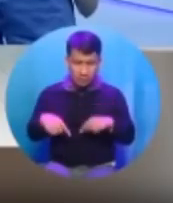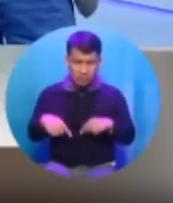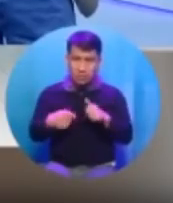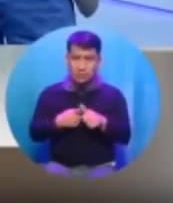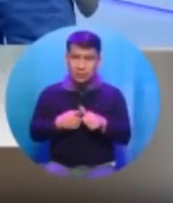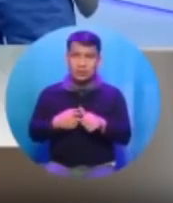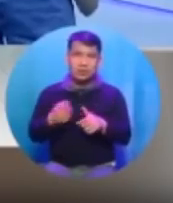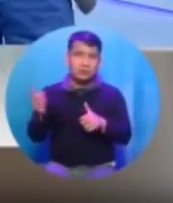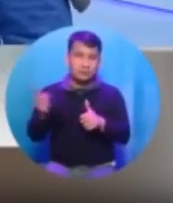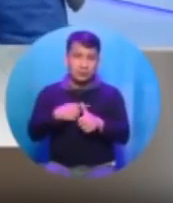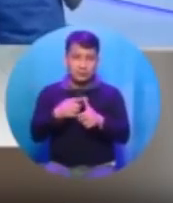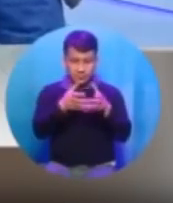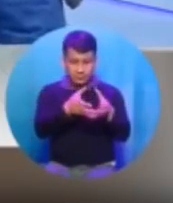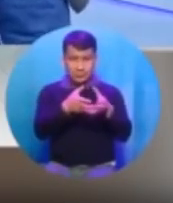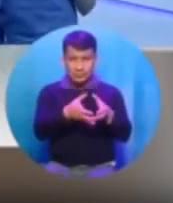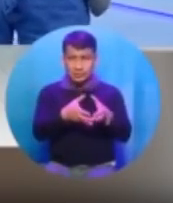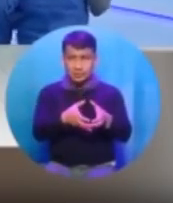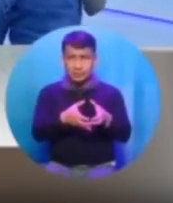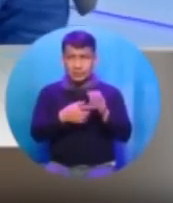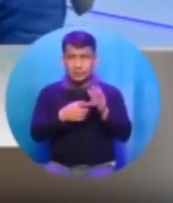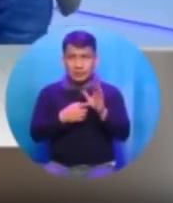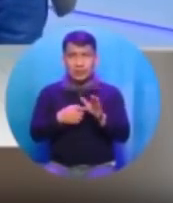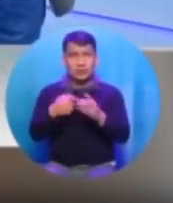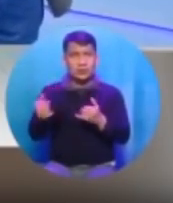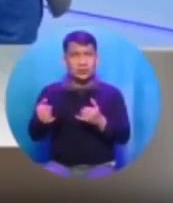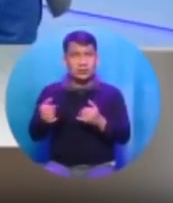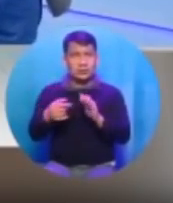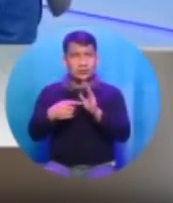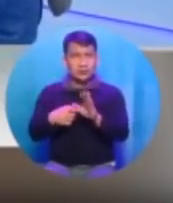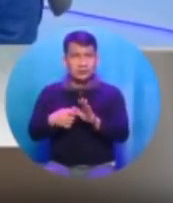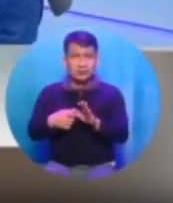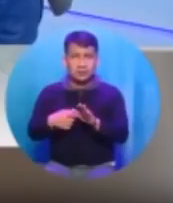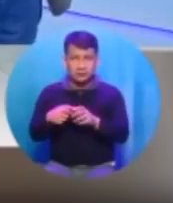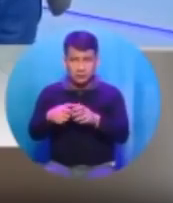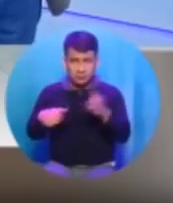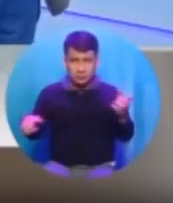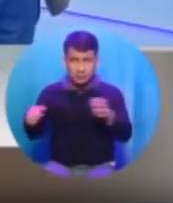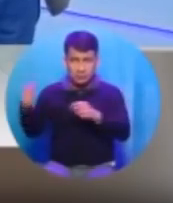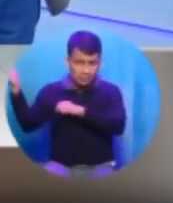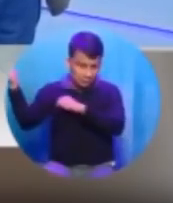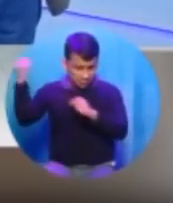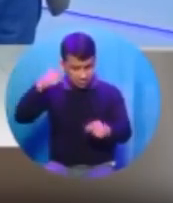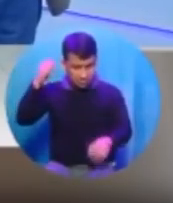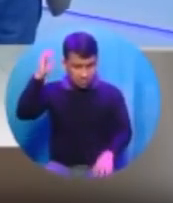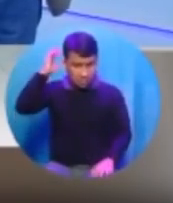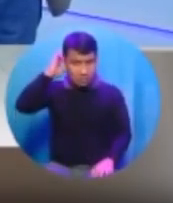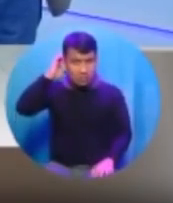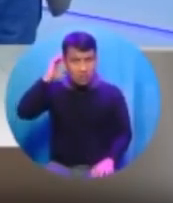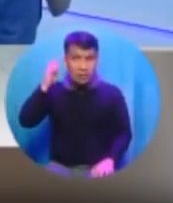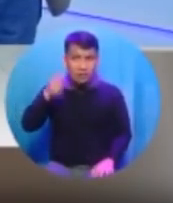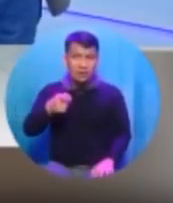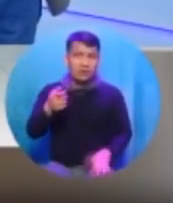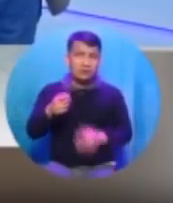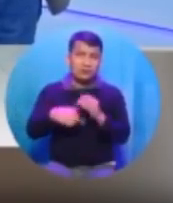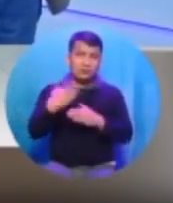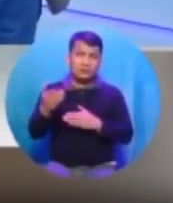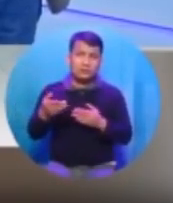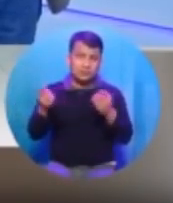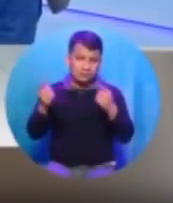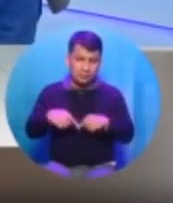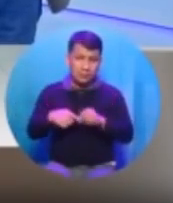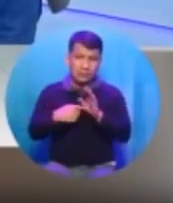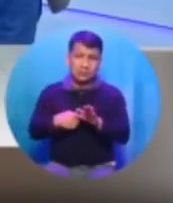una, sinakal ako. Sinuntok ako sa ulo. Ngayon talaga, palo na po eh. Ang inaano ko, baka hindi lang to